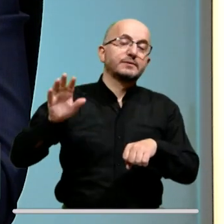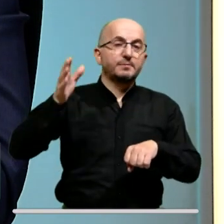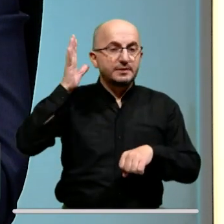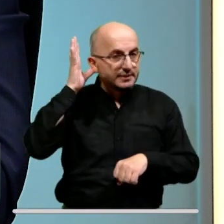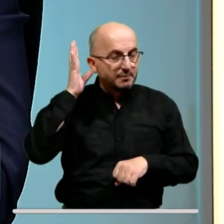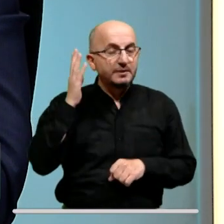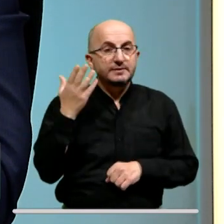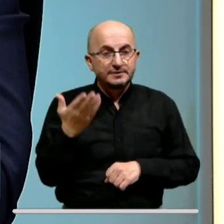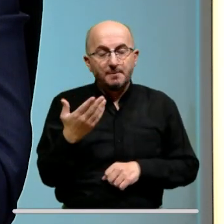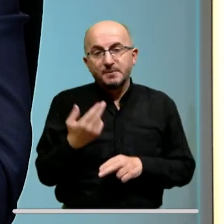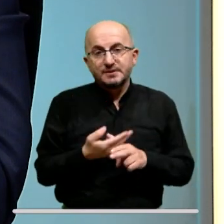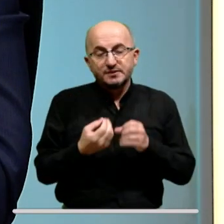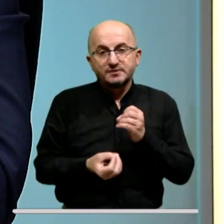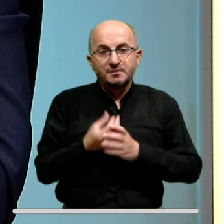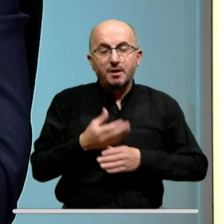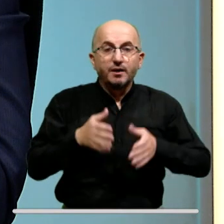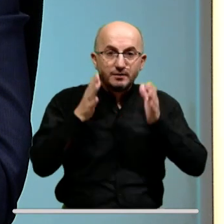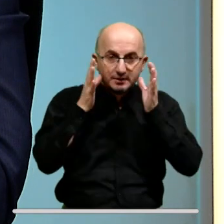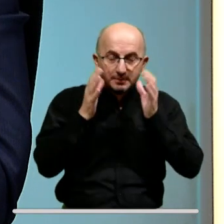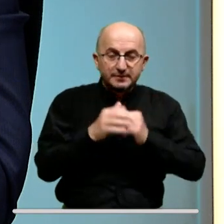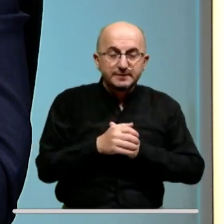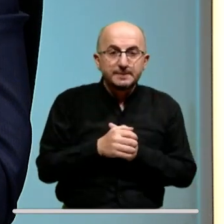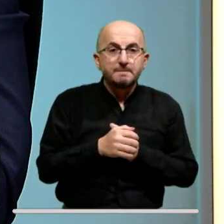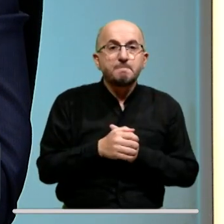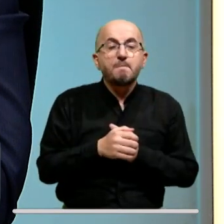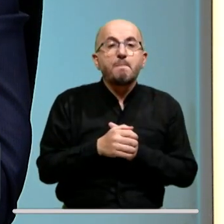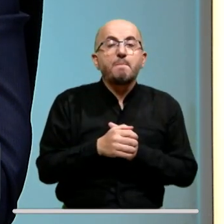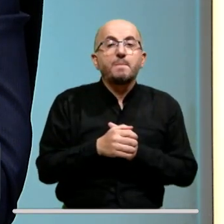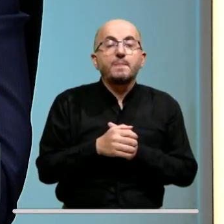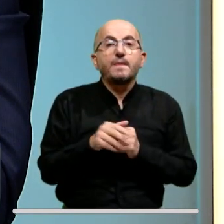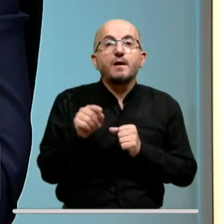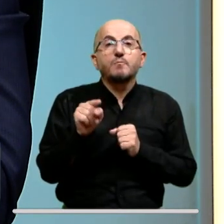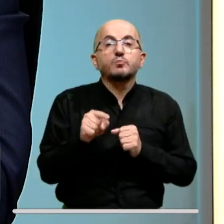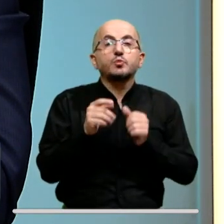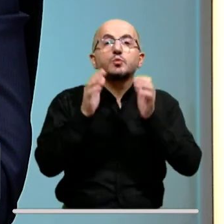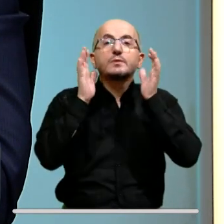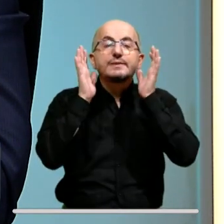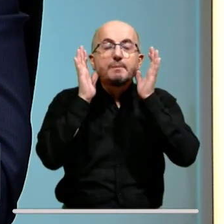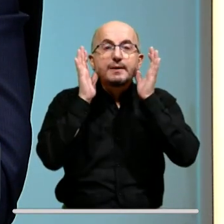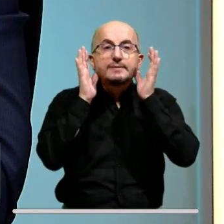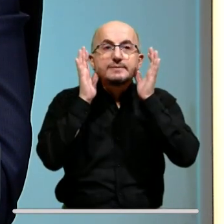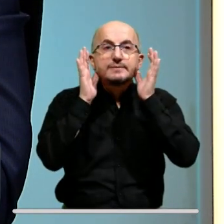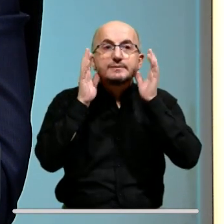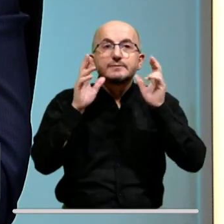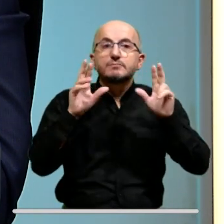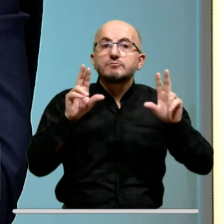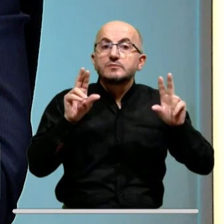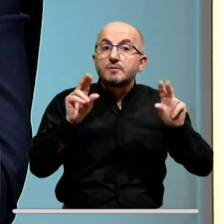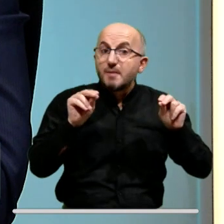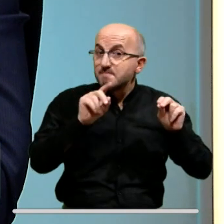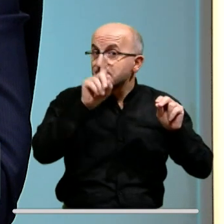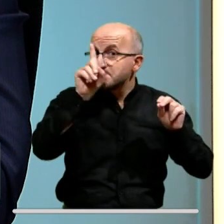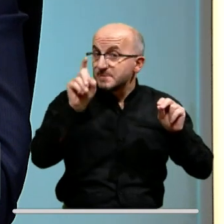namaz ise, mesela sabah namazında ise, hı hı, bu namaz tamam mıdır